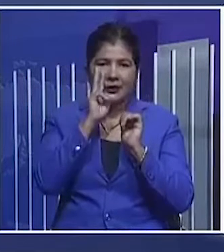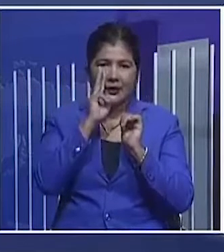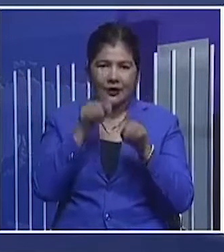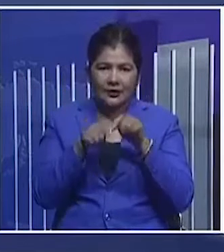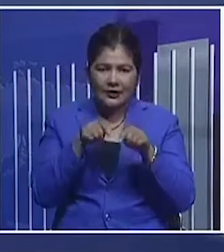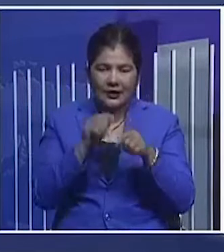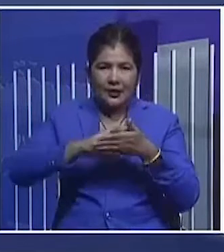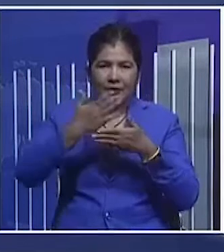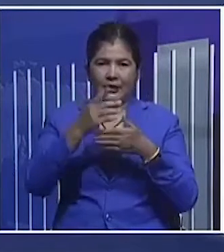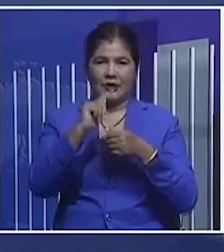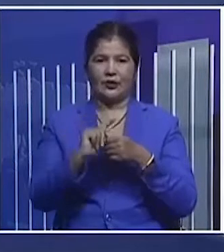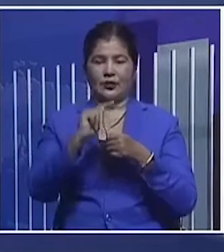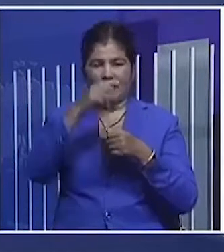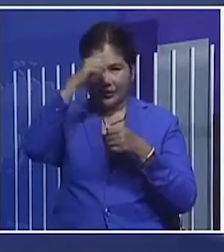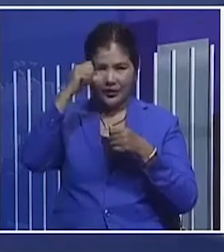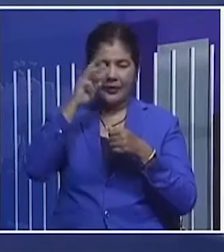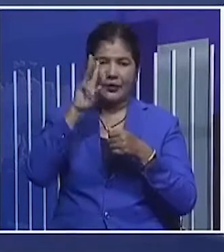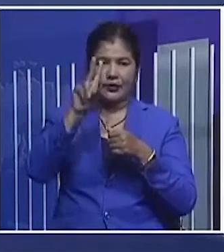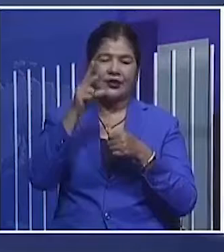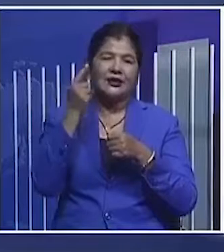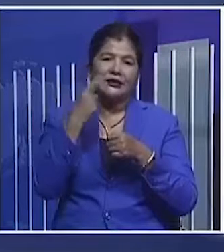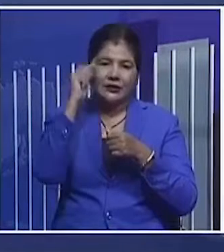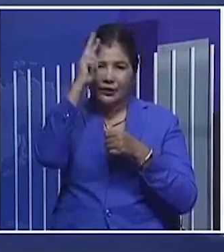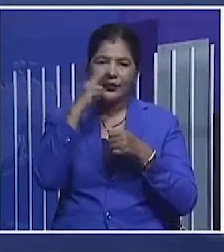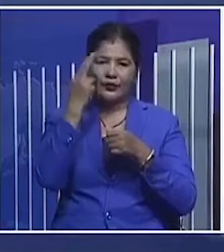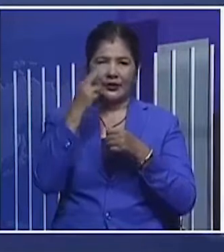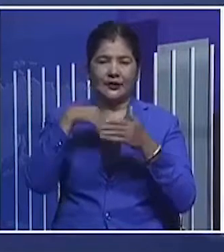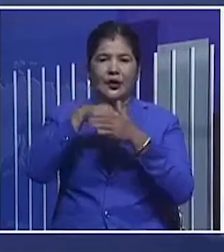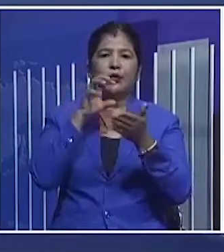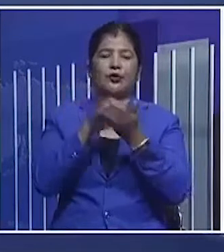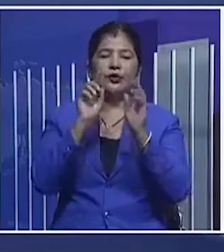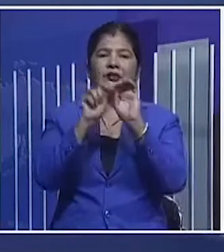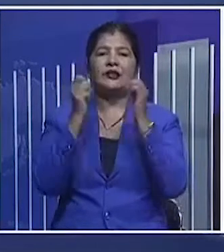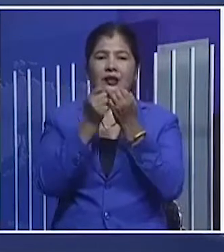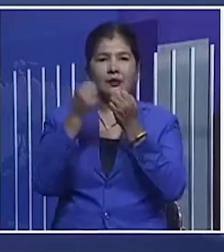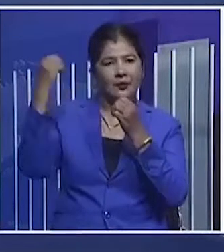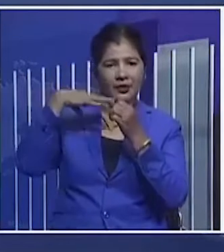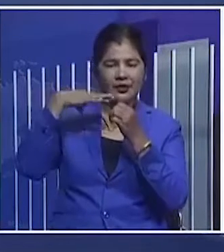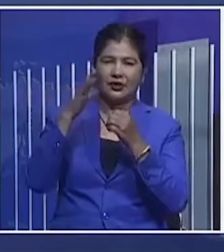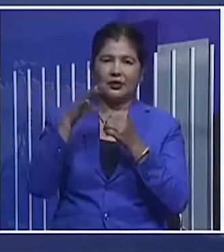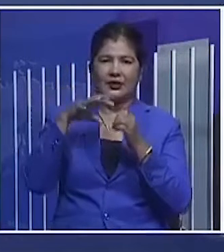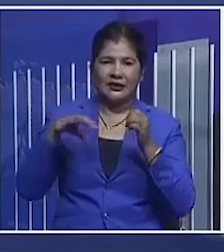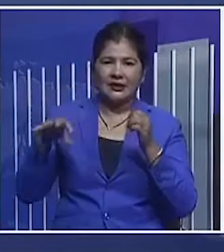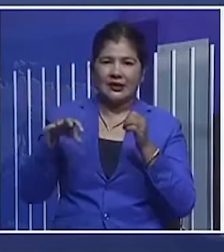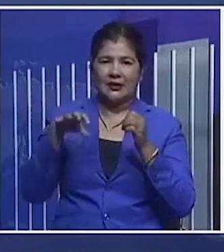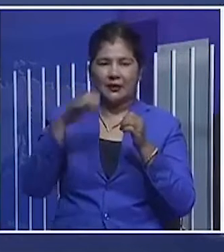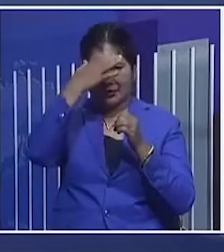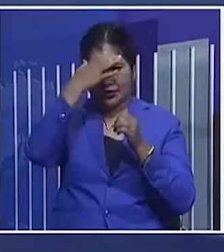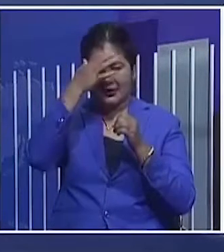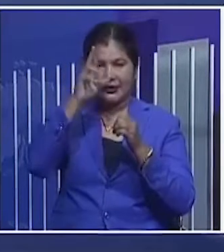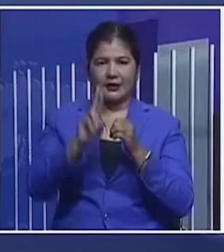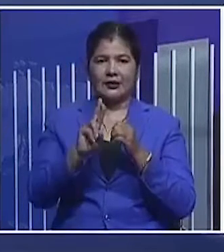असार महिनाको चर्को गर्मीमा दुई दिनदेखि रूपन्देहीको बुटवल क्षेत्रमा विद्युत नहुँदा स्थानीयमा परेको समस्या,